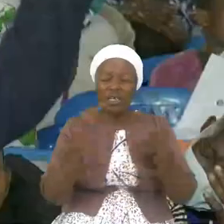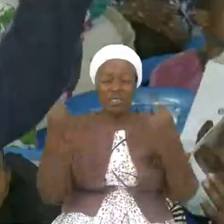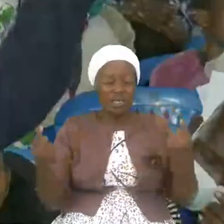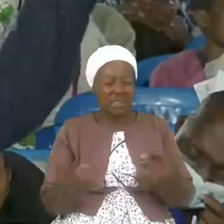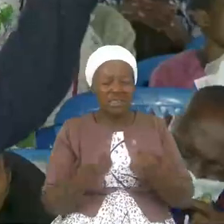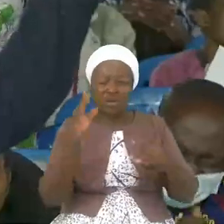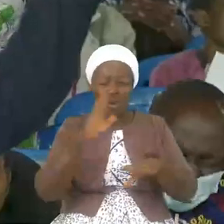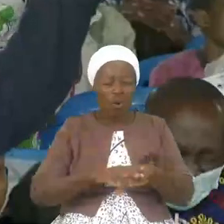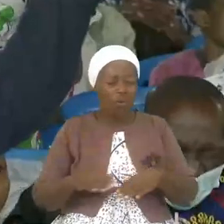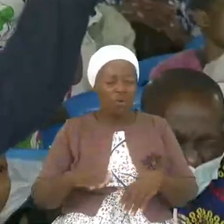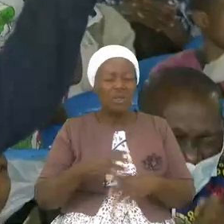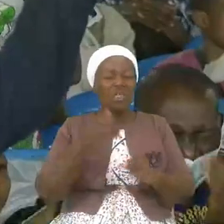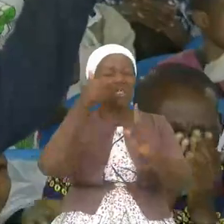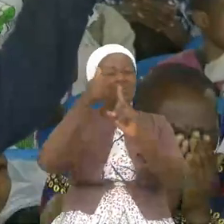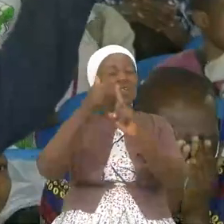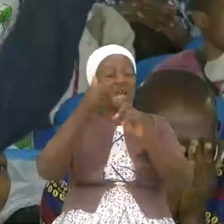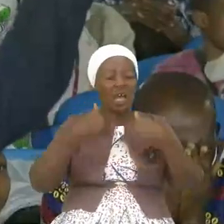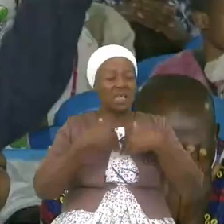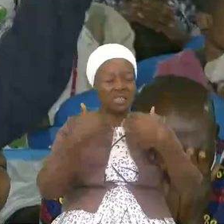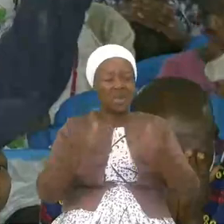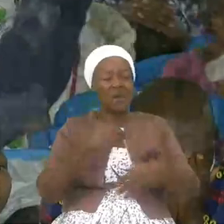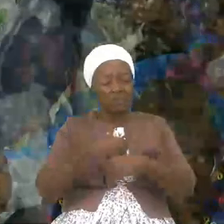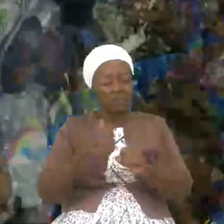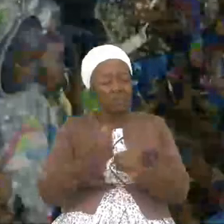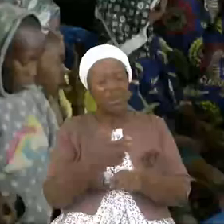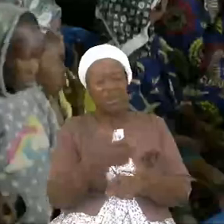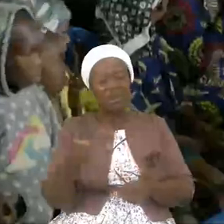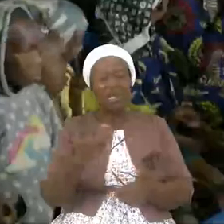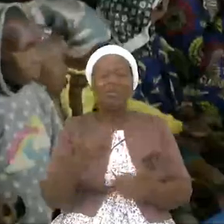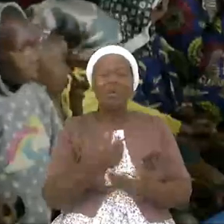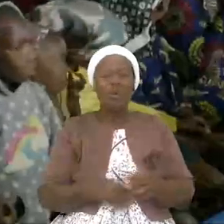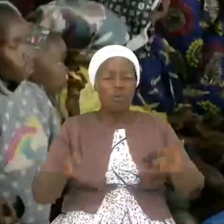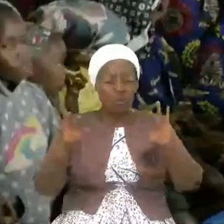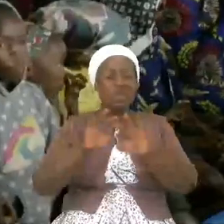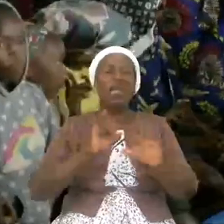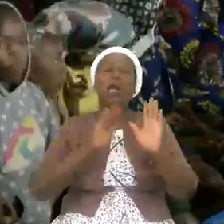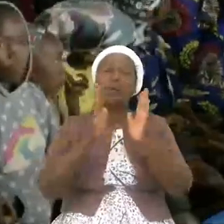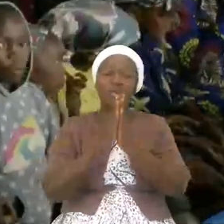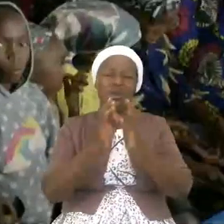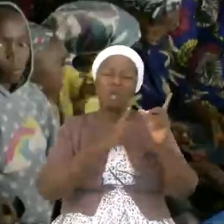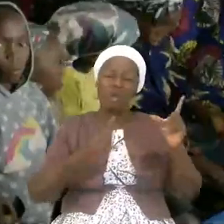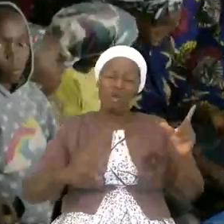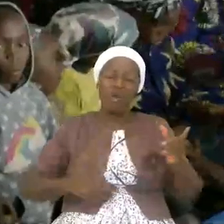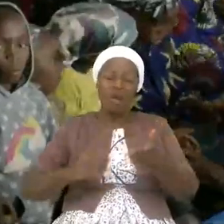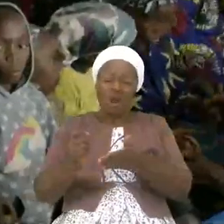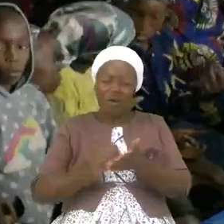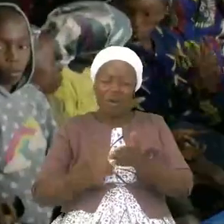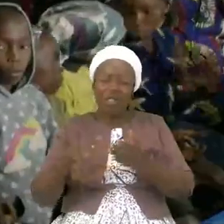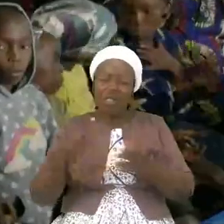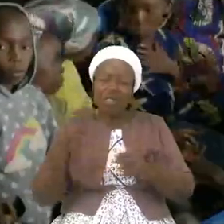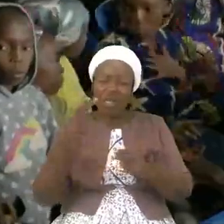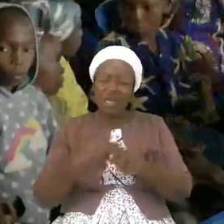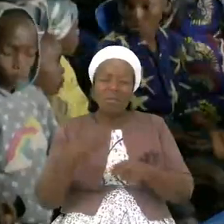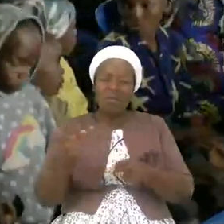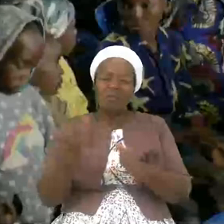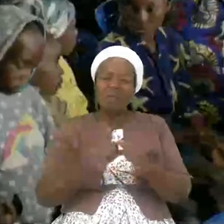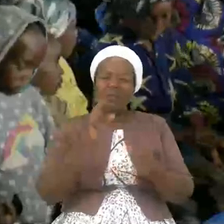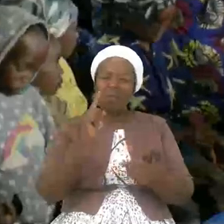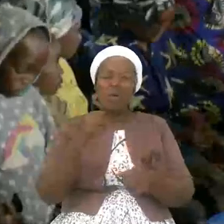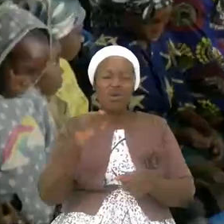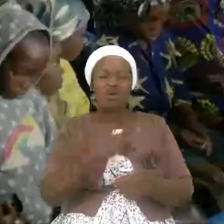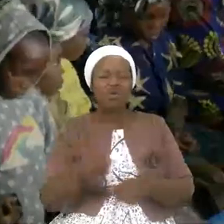sur lui-même, les a maintenant rendus dignes. Je prie, Seigneur, écris le nom de